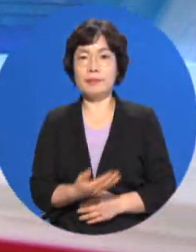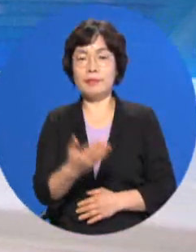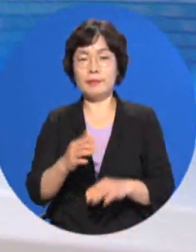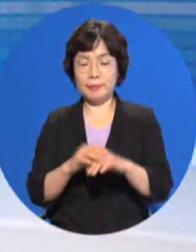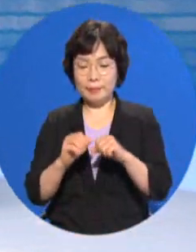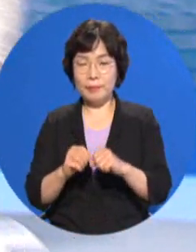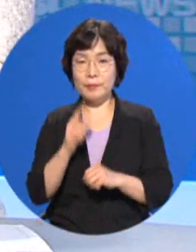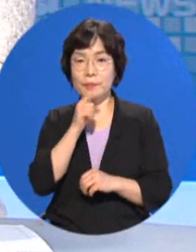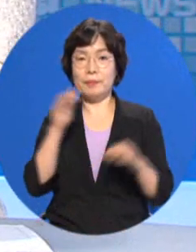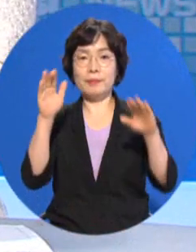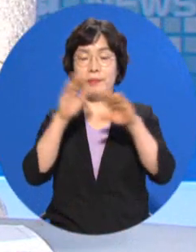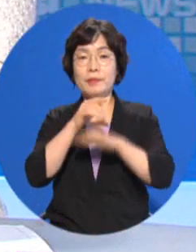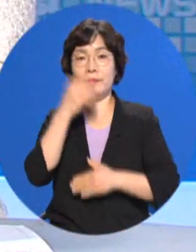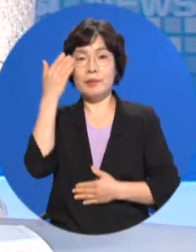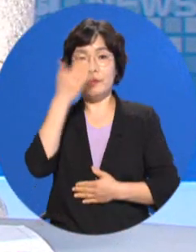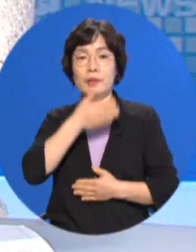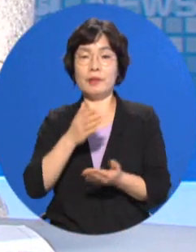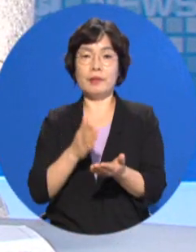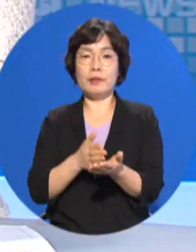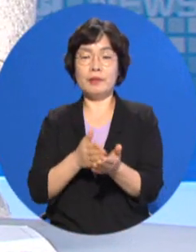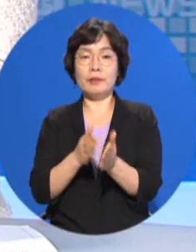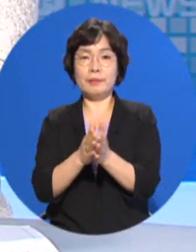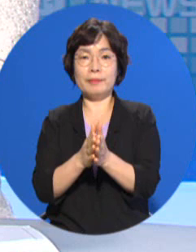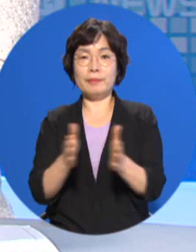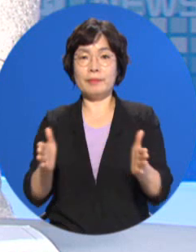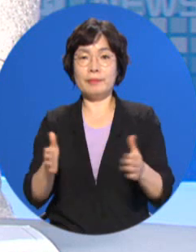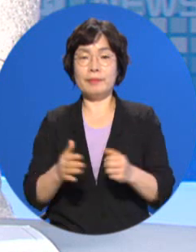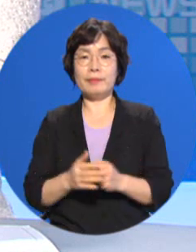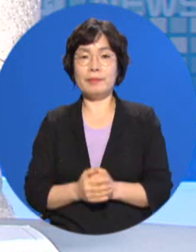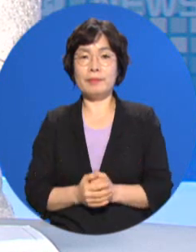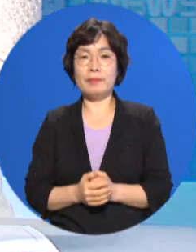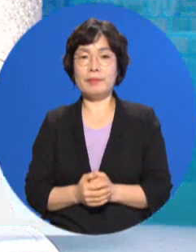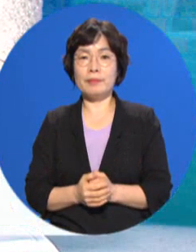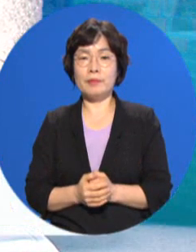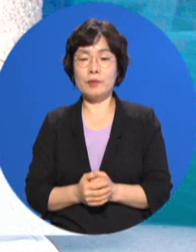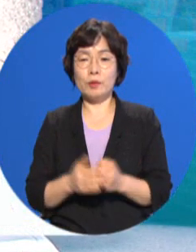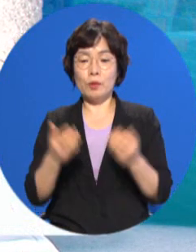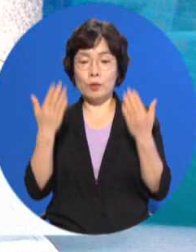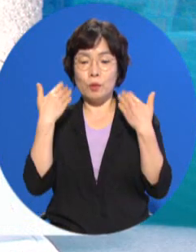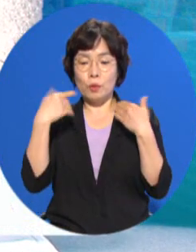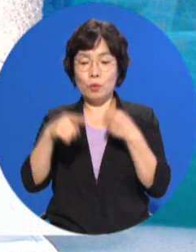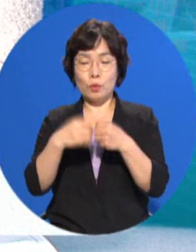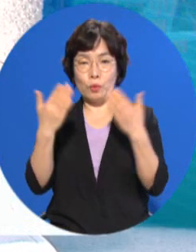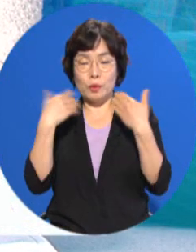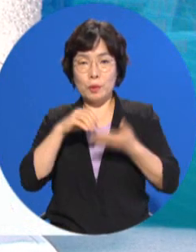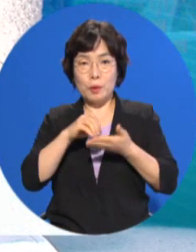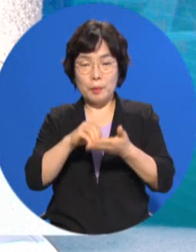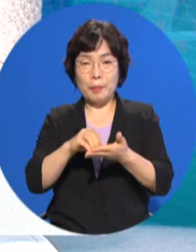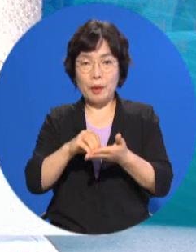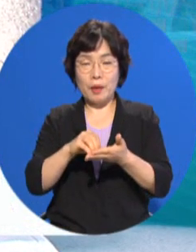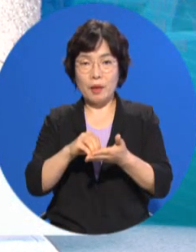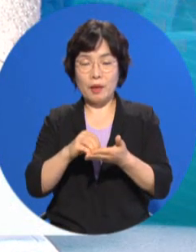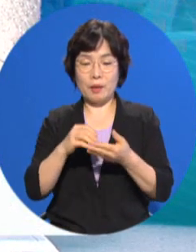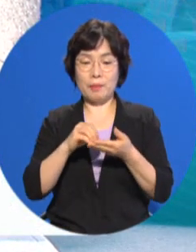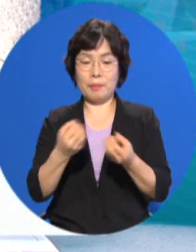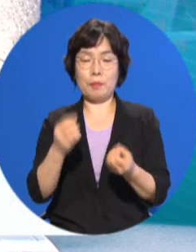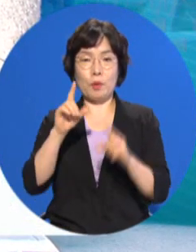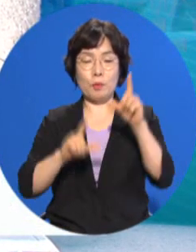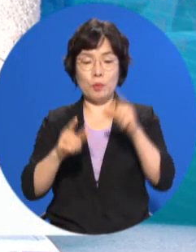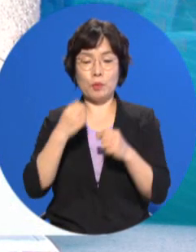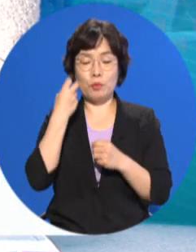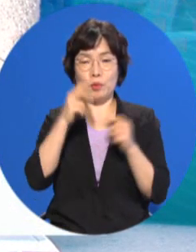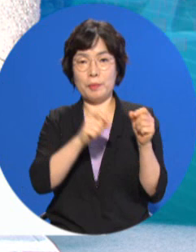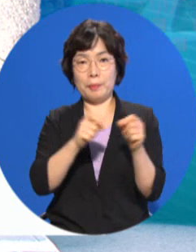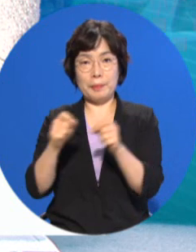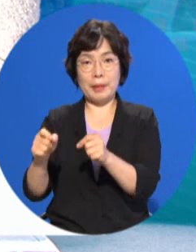여러분 안녕하십니까. 월요일 밤 여수 MBC 뉴스데스크입니다. 초등학교 새내기들의 생애 첫 입학식이 두 달째